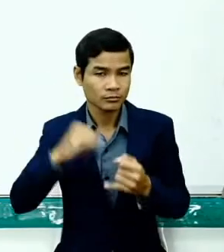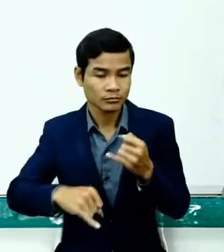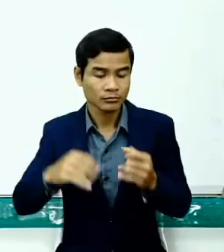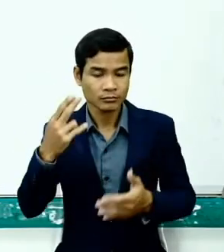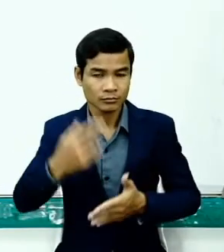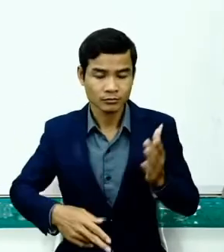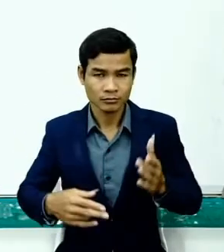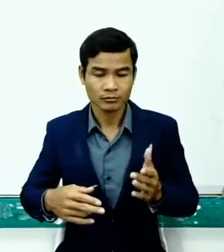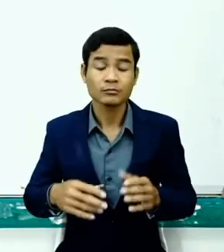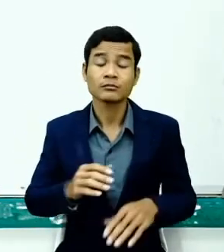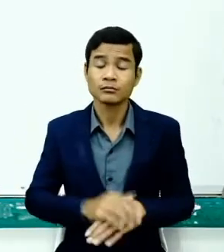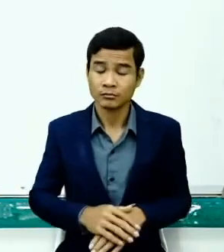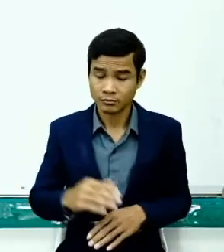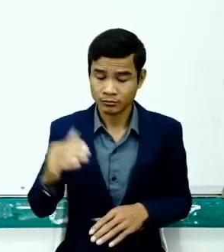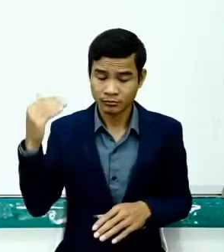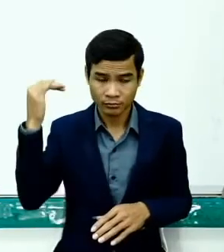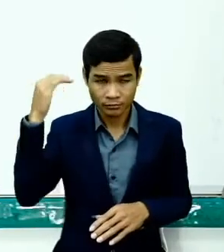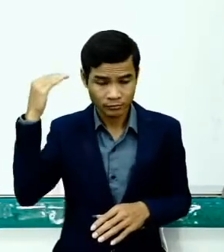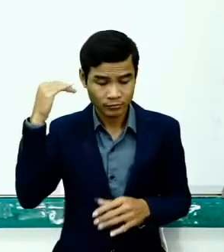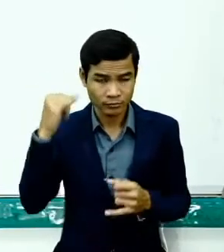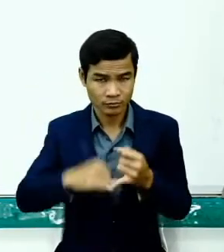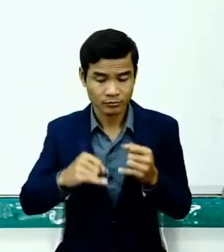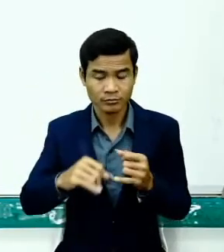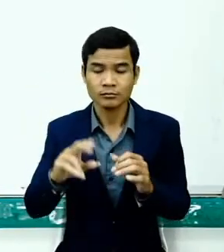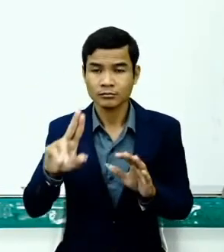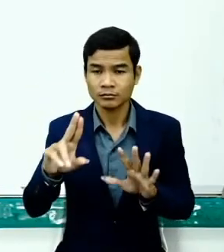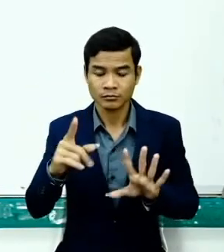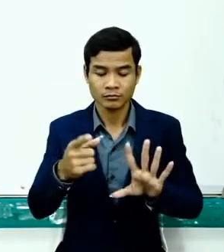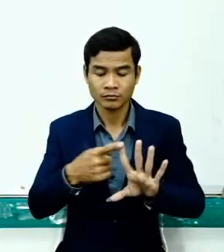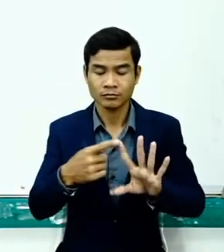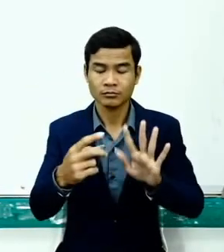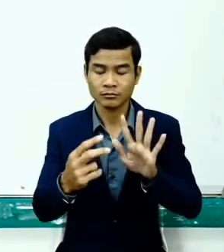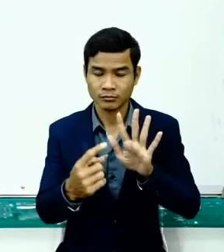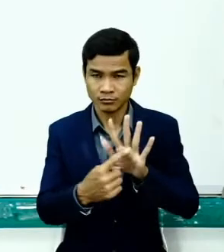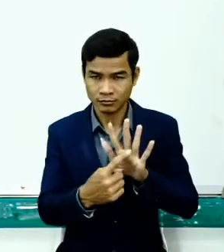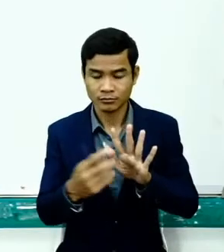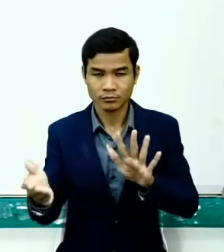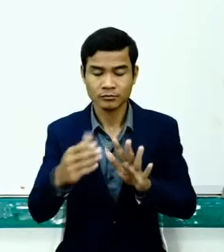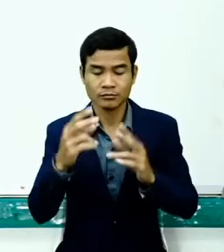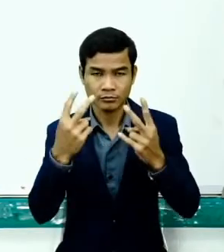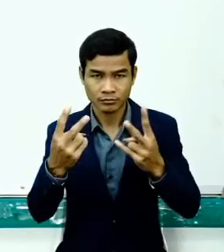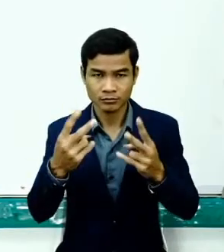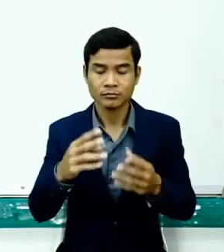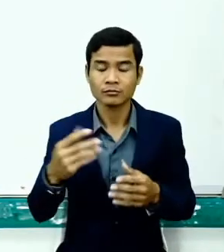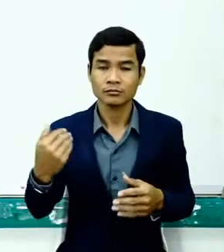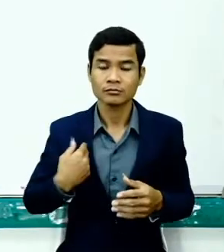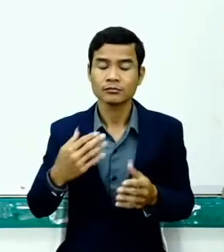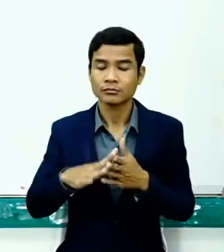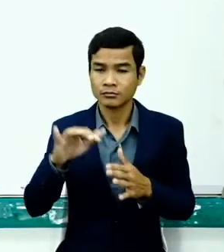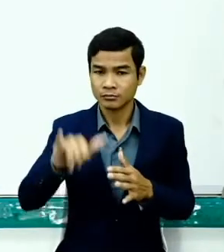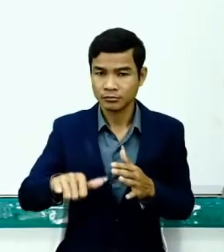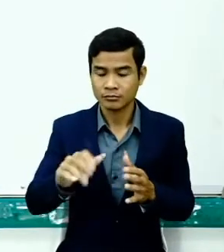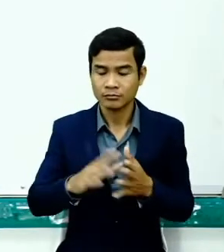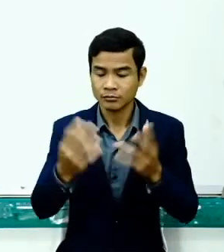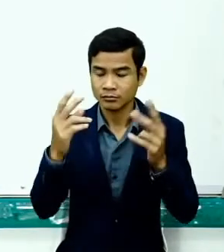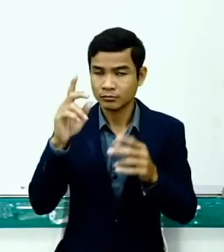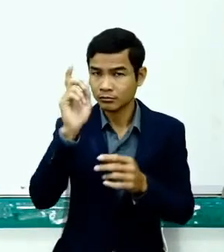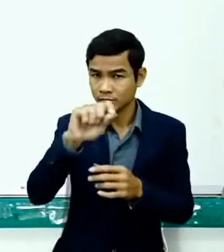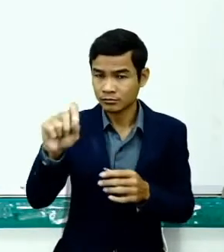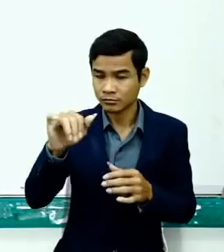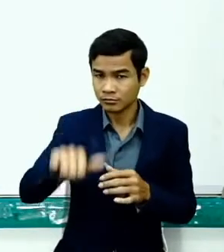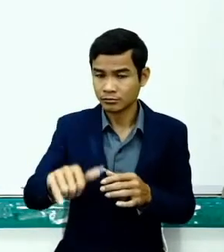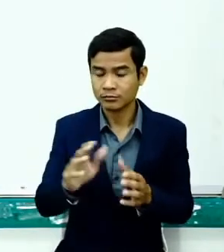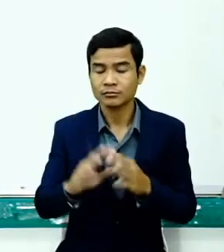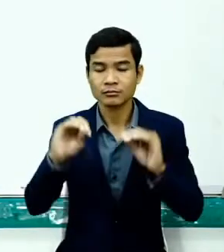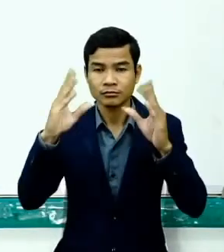មែនកូនចាគឺសោចង់អ៊ីតែកូនអត់តបានឃើញរូបរាងនៃសោអ៊ីទេកូនកូនបែរមើលក្តារខៀនអ្នកគ្រូ